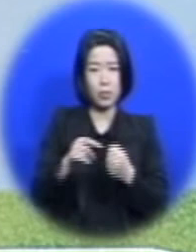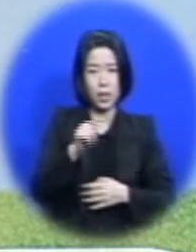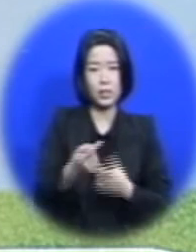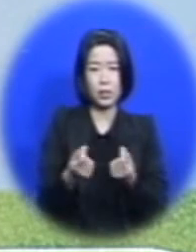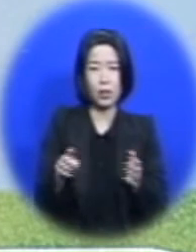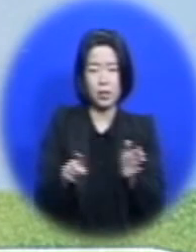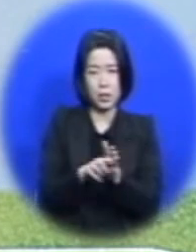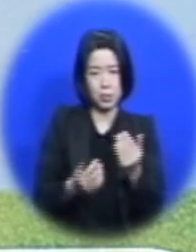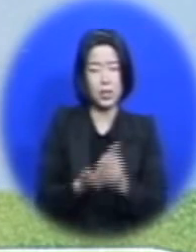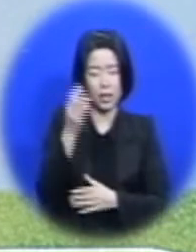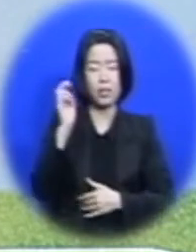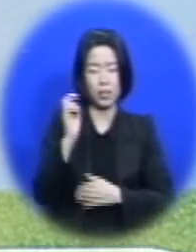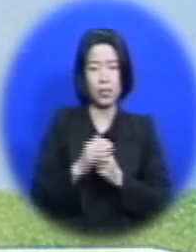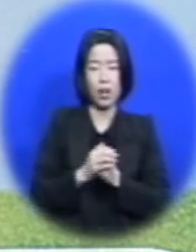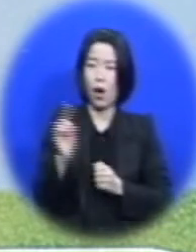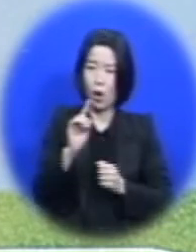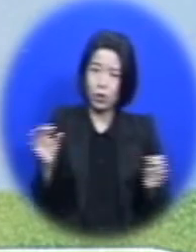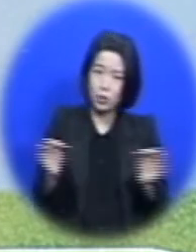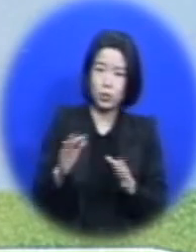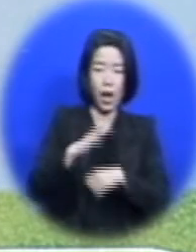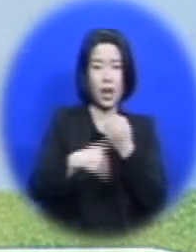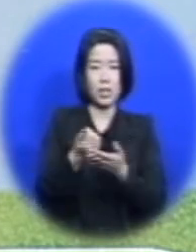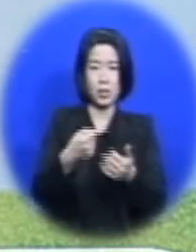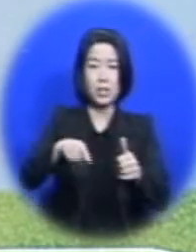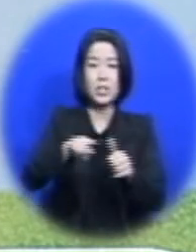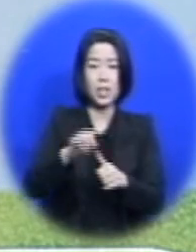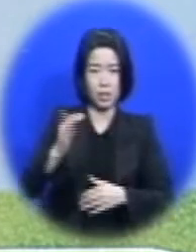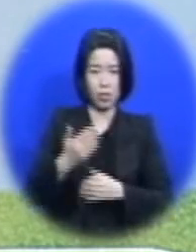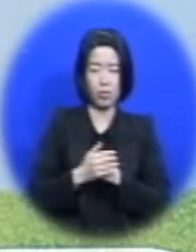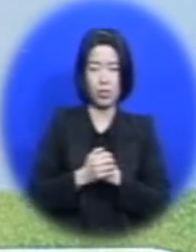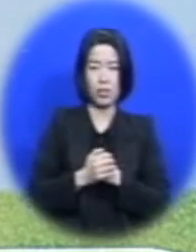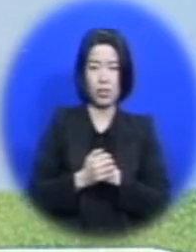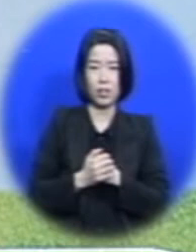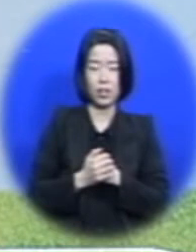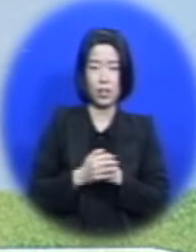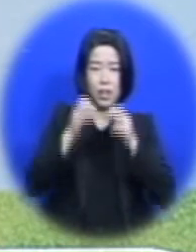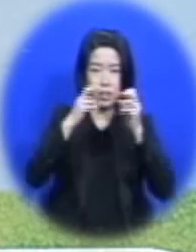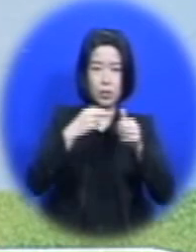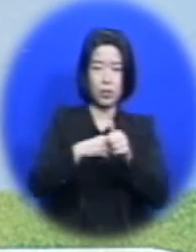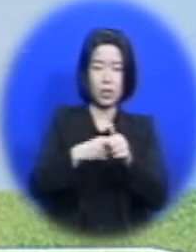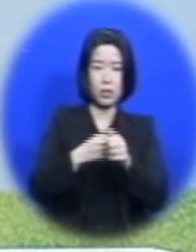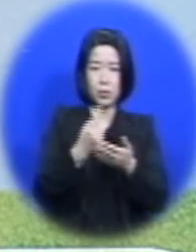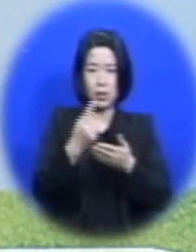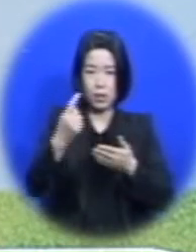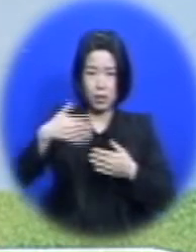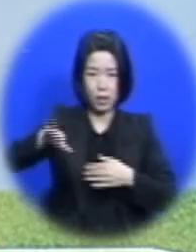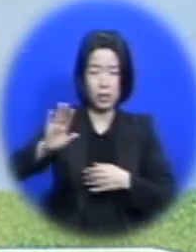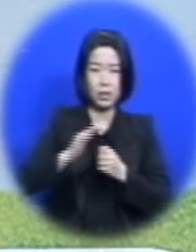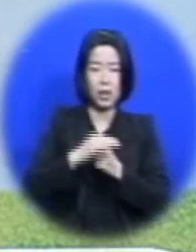믿음이 생기는 거죠 어느 순간에 하나님의 의지가 되는 거예요 선교사 4 떠나지는 목사님